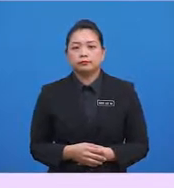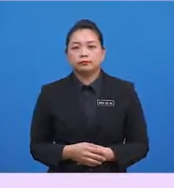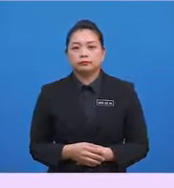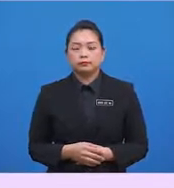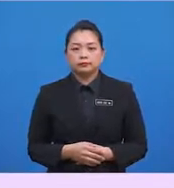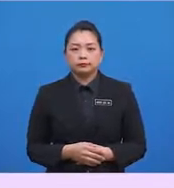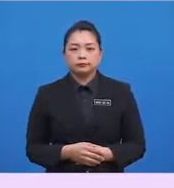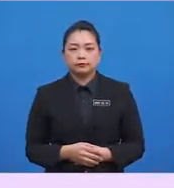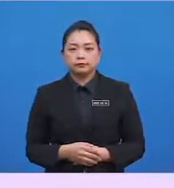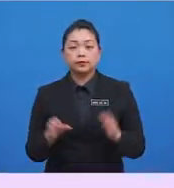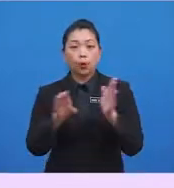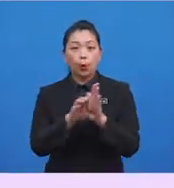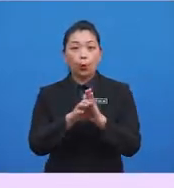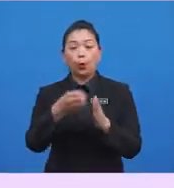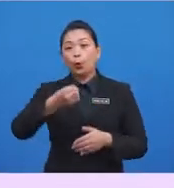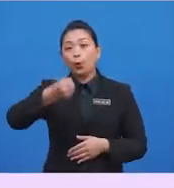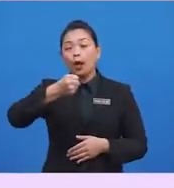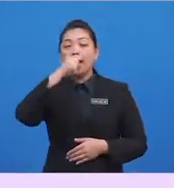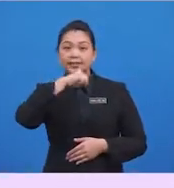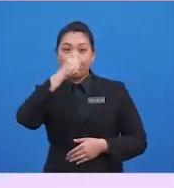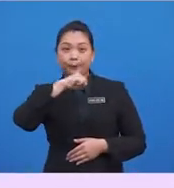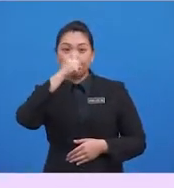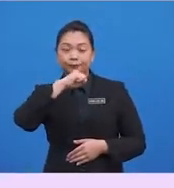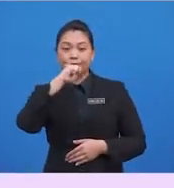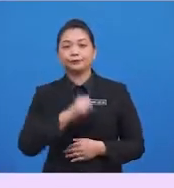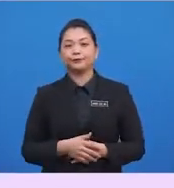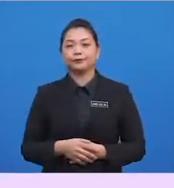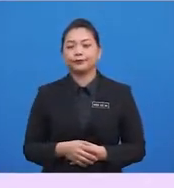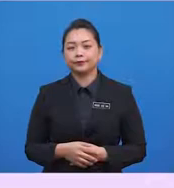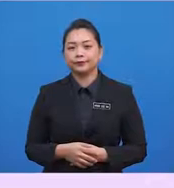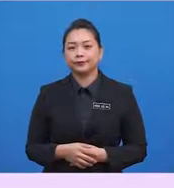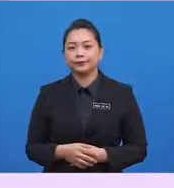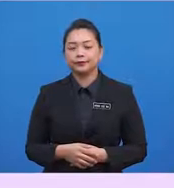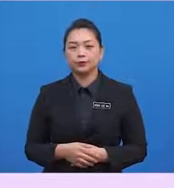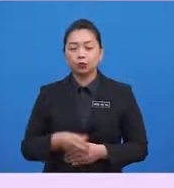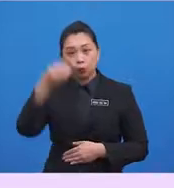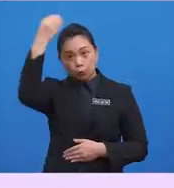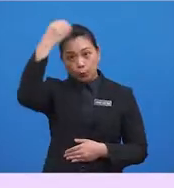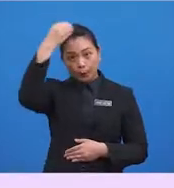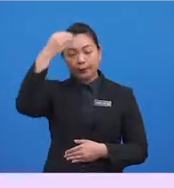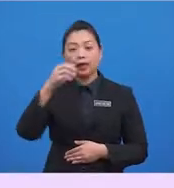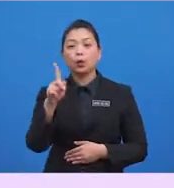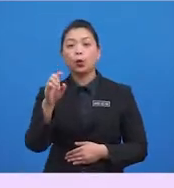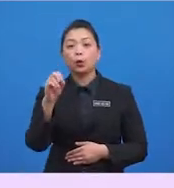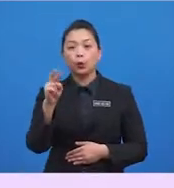contoh, kon aiskrim. Seterusnya, topi yang berbentuk kon.